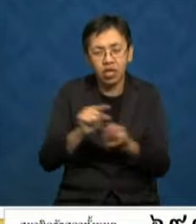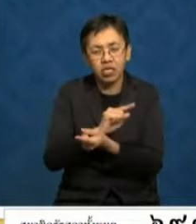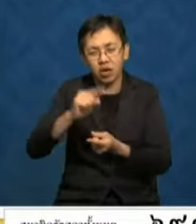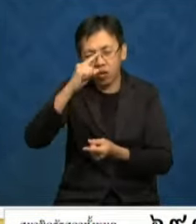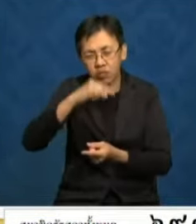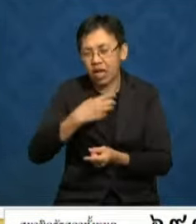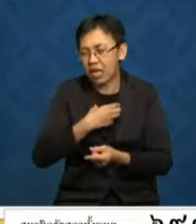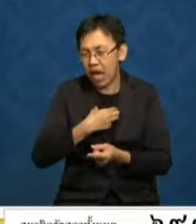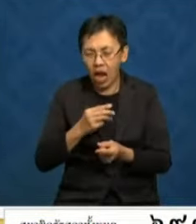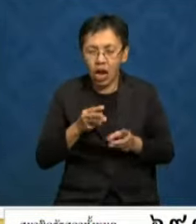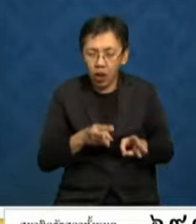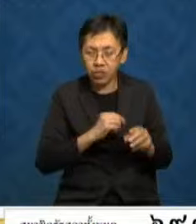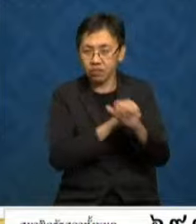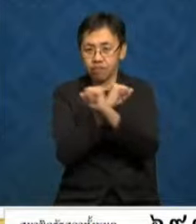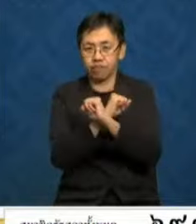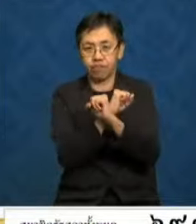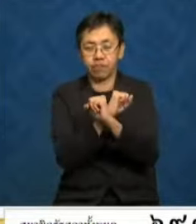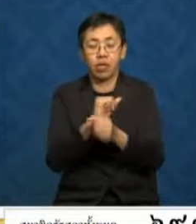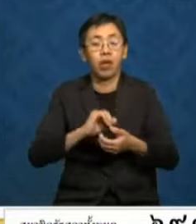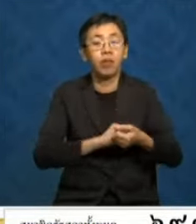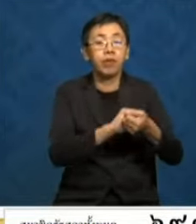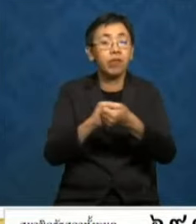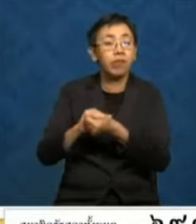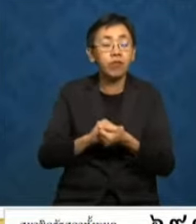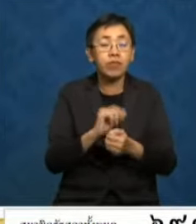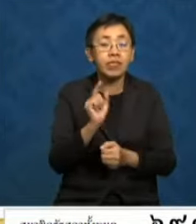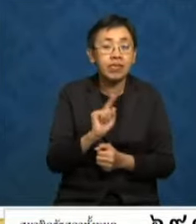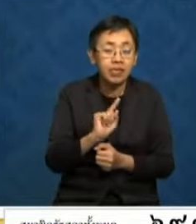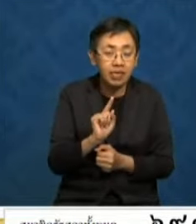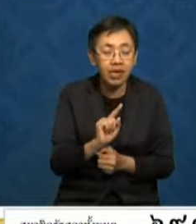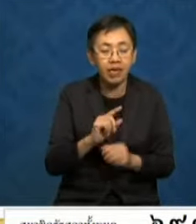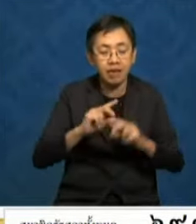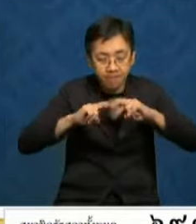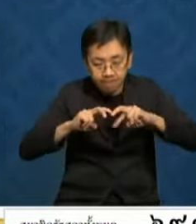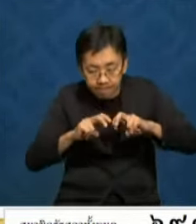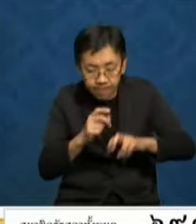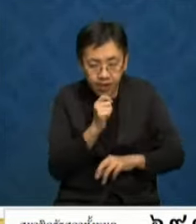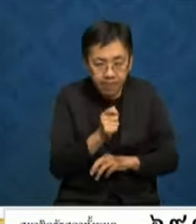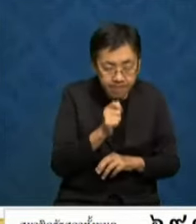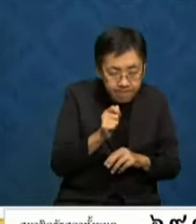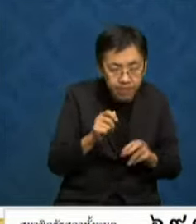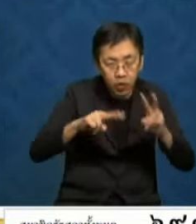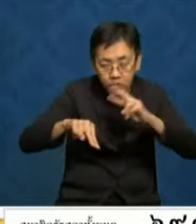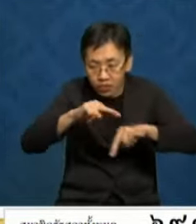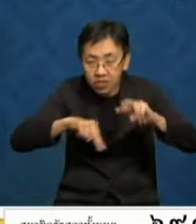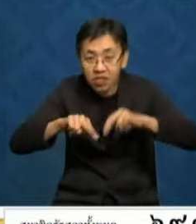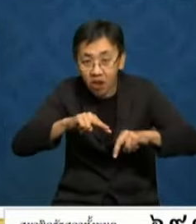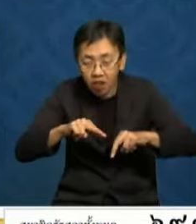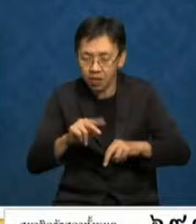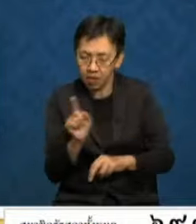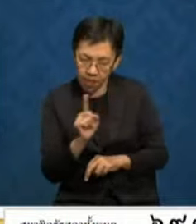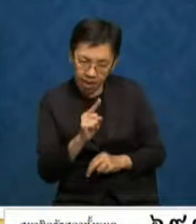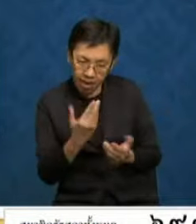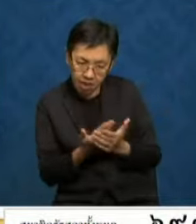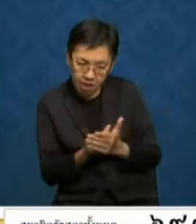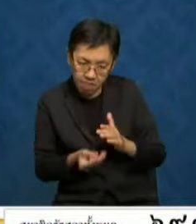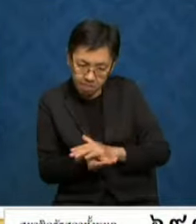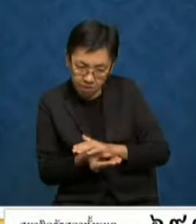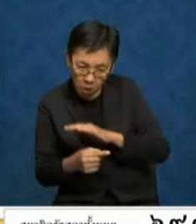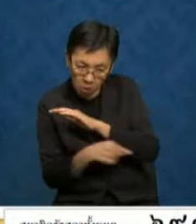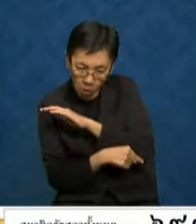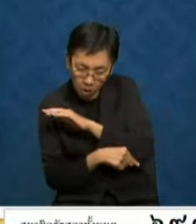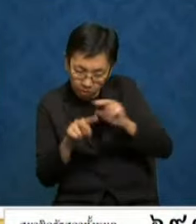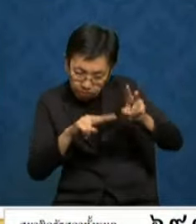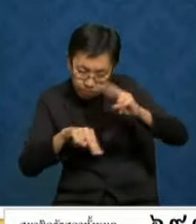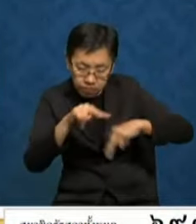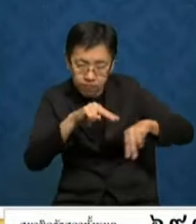าเป็นอย่างยิ่งผ่านความร่วมมือทางด้านเทคนิคการสืบสวนสอบสวนคดีการดำเนินคดีเกี่ยวกับการคอร์รัปชันและ